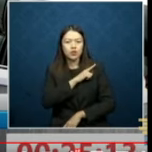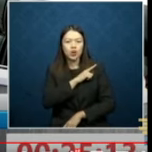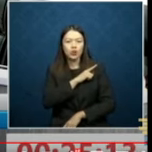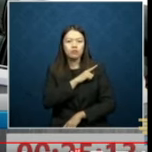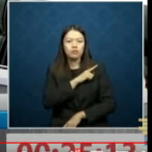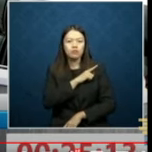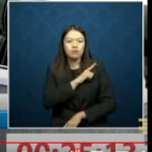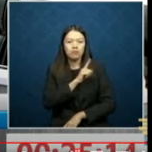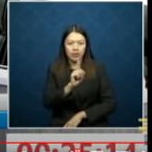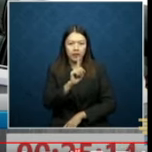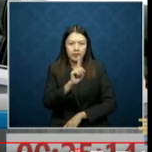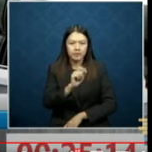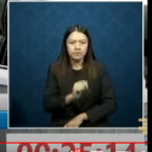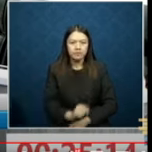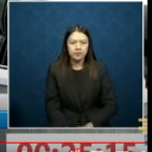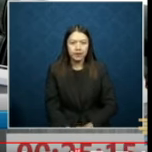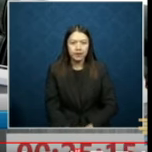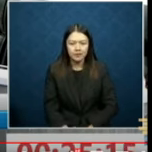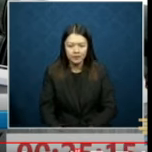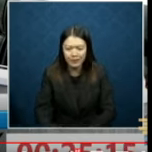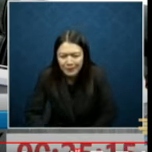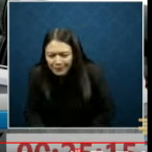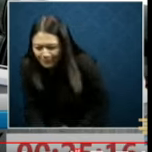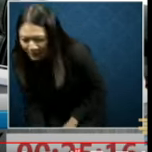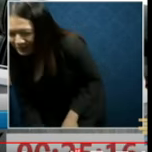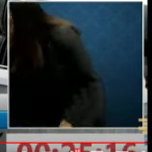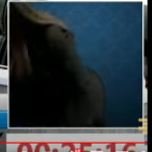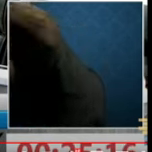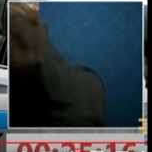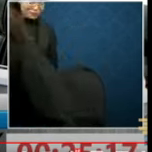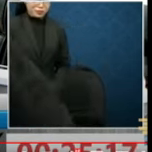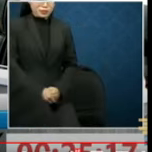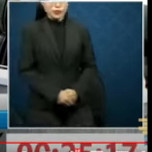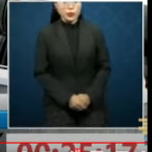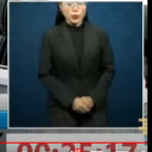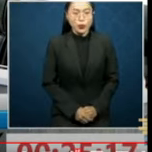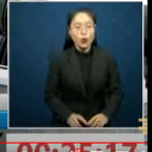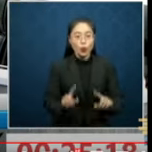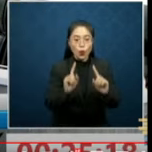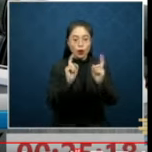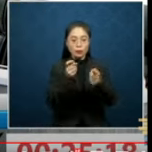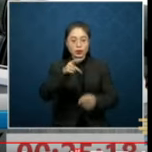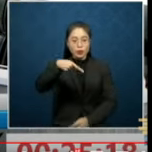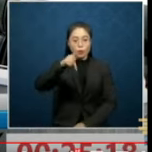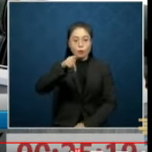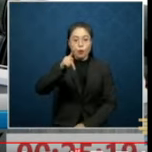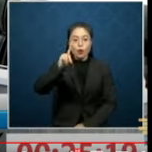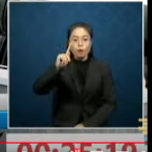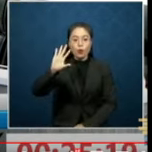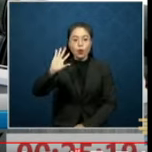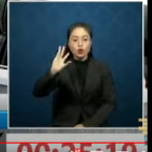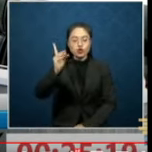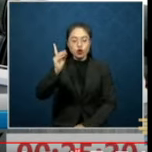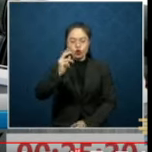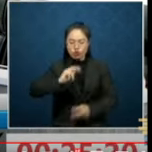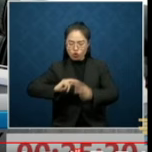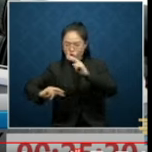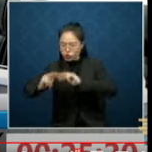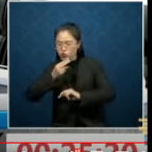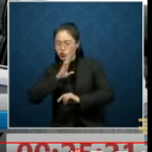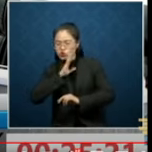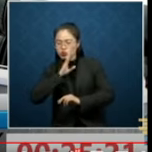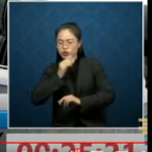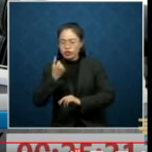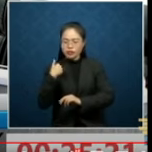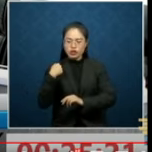าจดังต่อไปนี้วงเล็บ1ไต่สวนและมีความเห็นกรณีมีการกล่าวหาว่าผู้ดำรงตำแหน่งท